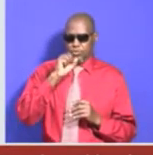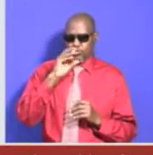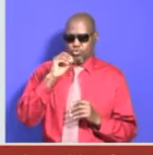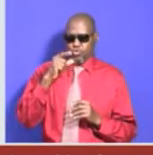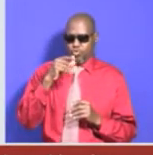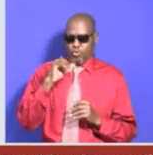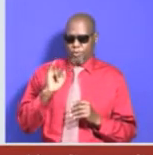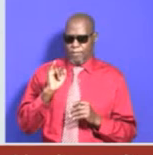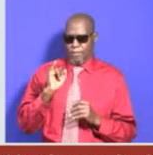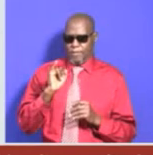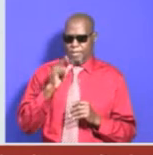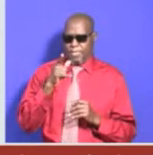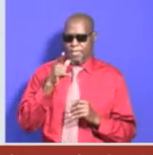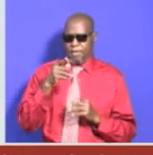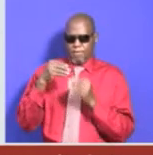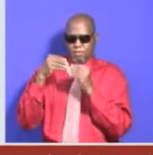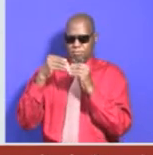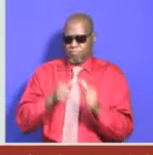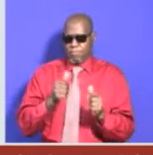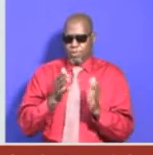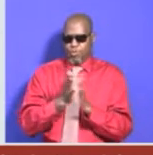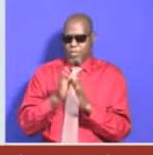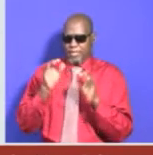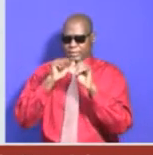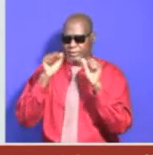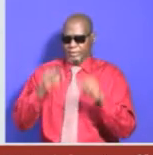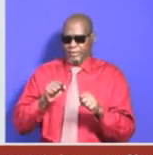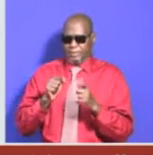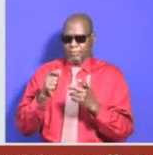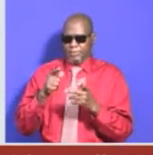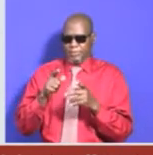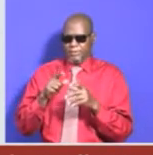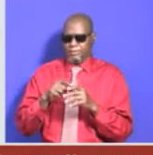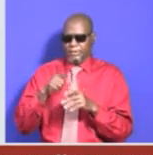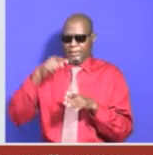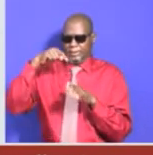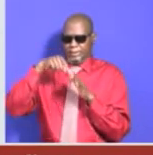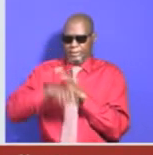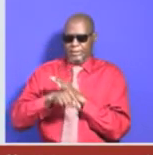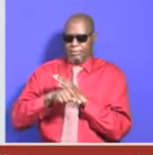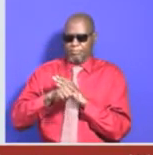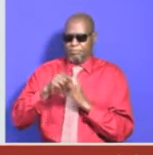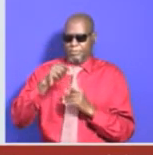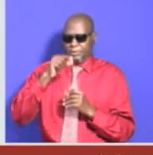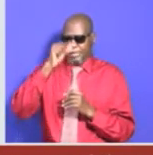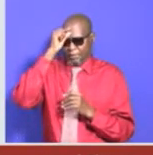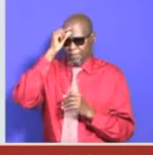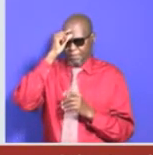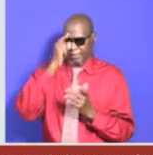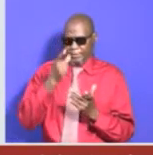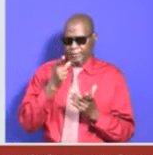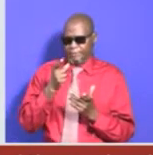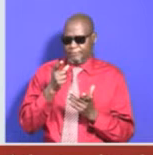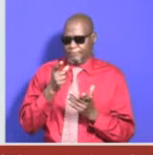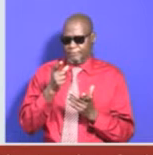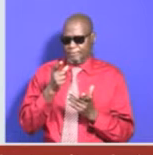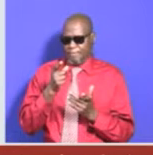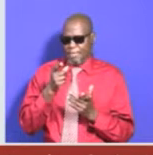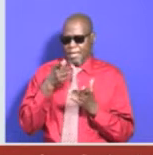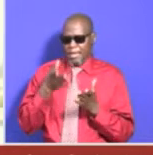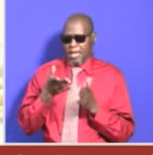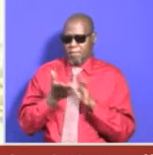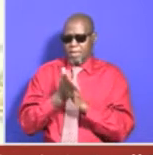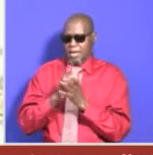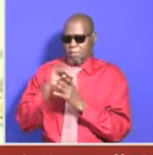nyinyi mkiwa na system na deep state na kila kitu, sasa akiwa